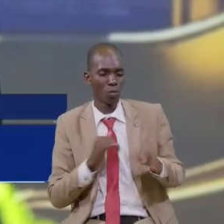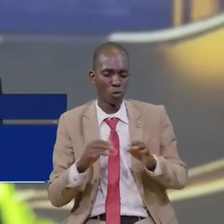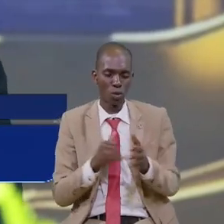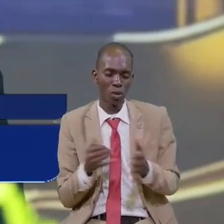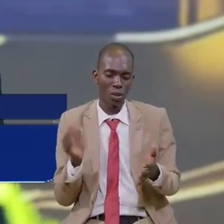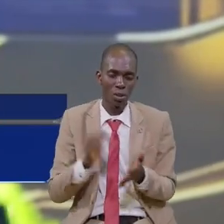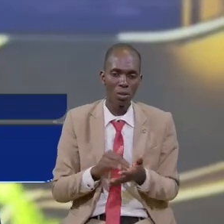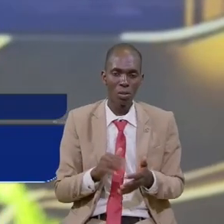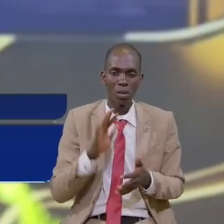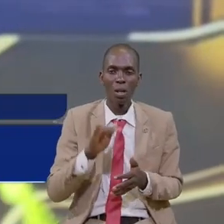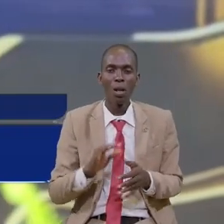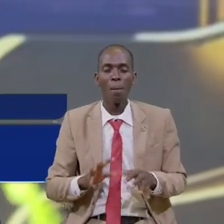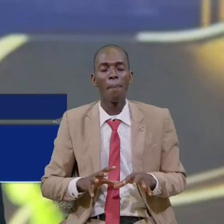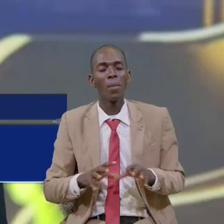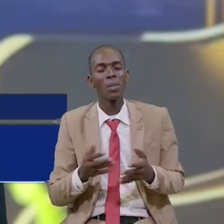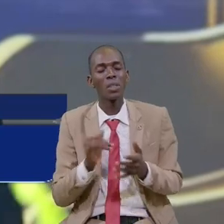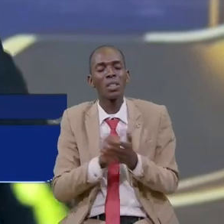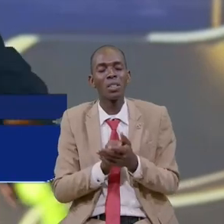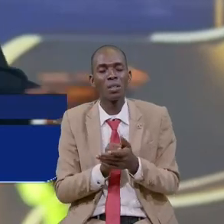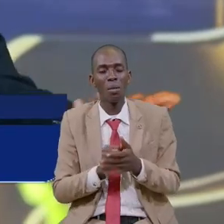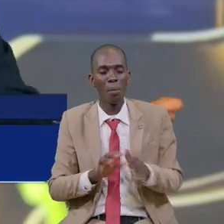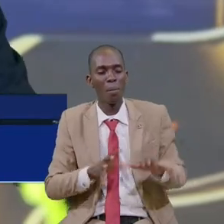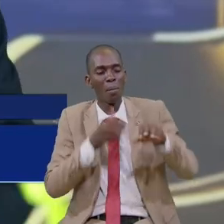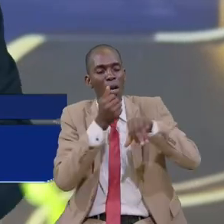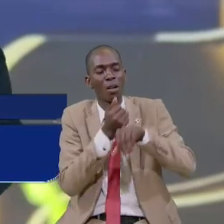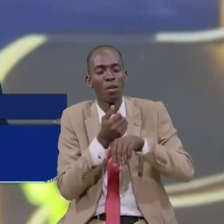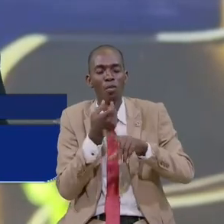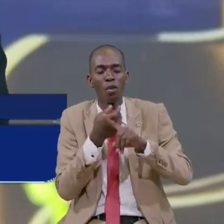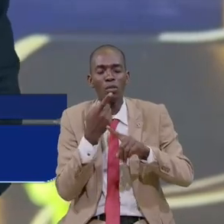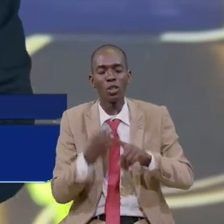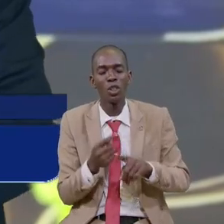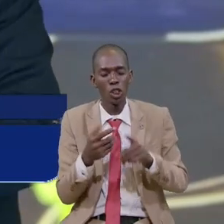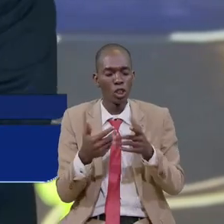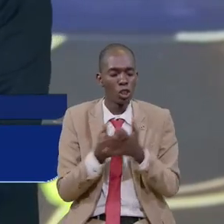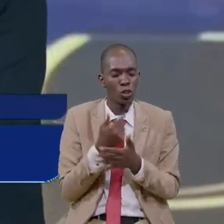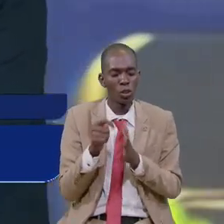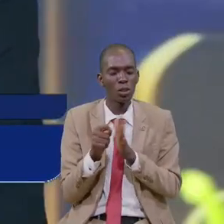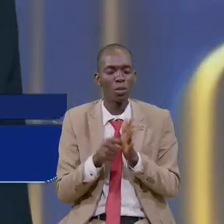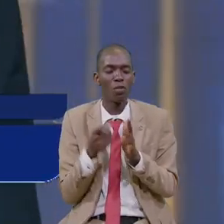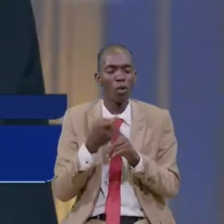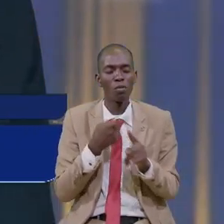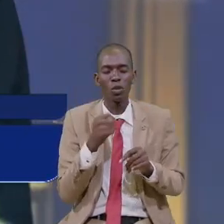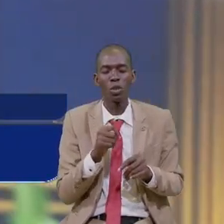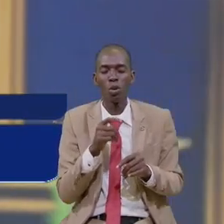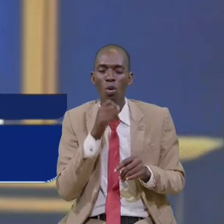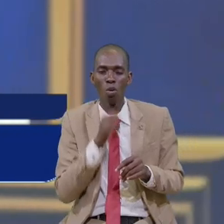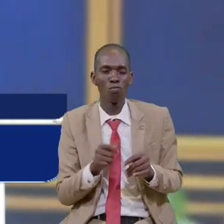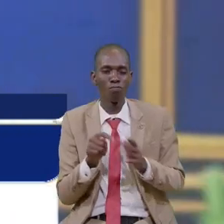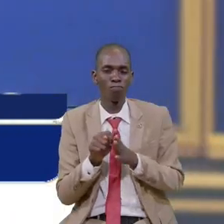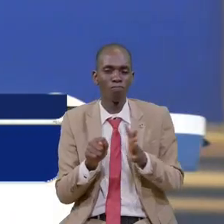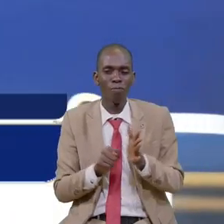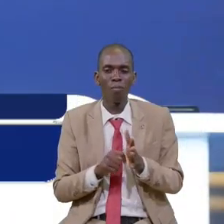depuis l'Ancien Testament, les montagnes dans le Nouveau Testament, montagnes partout. Et j'ai